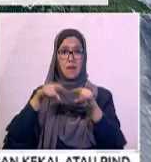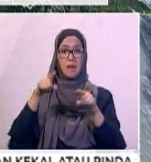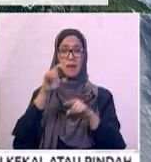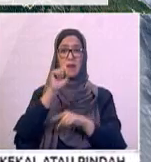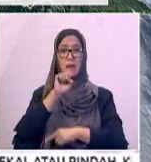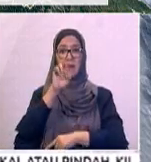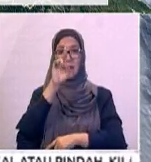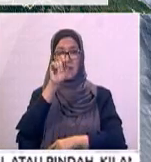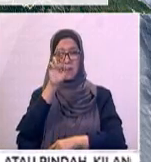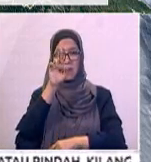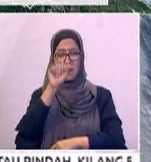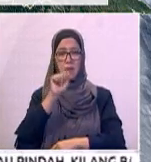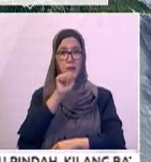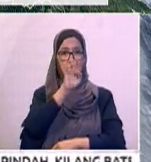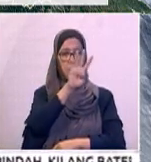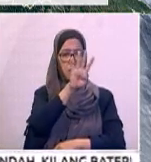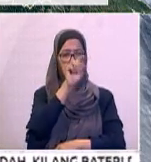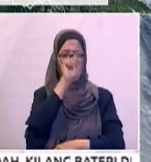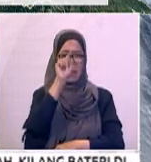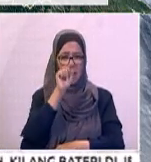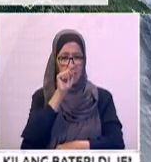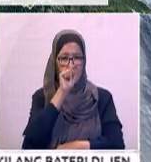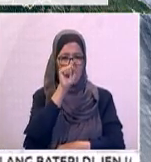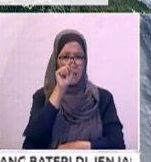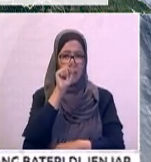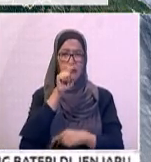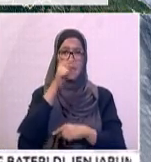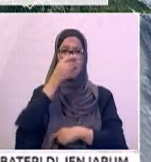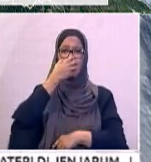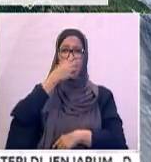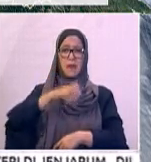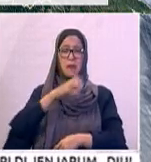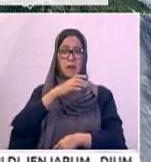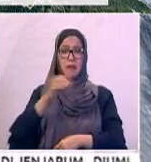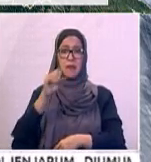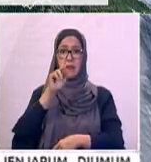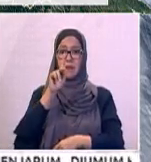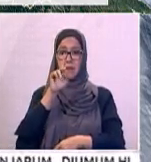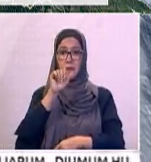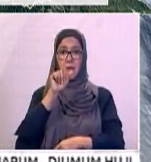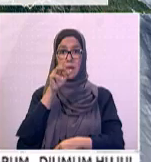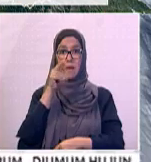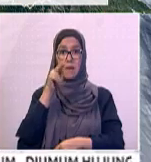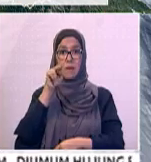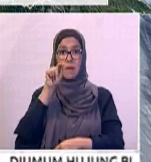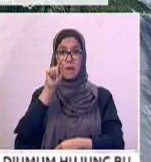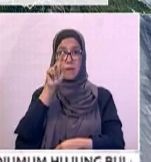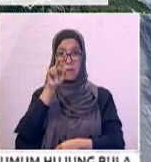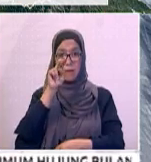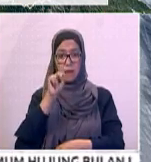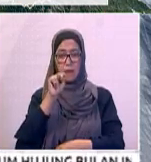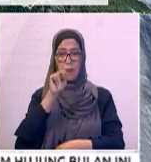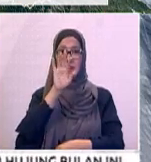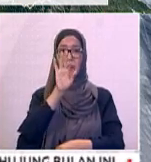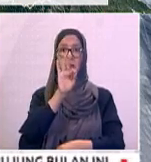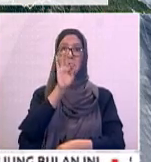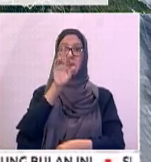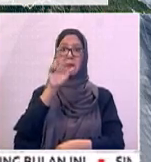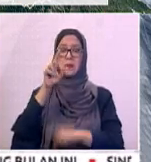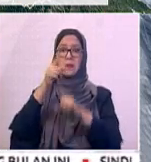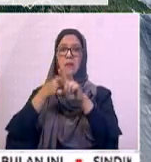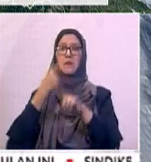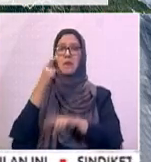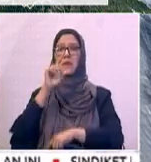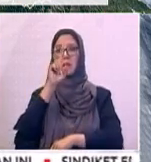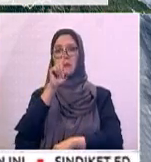kepada 9. Manakala di Kalimantan pula 93 kepada 102. Dan orang ramai